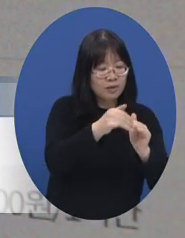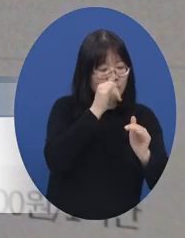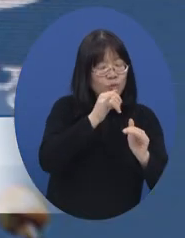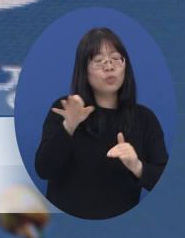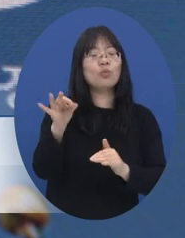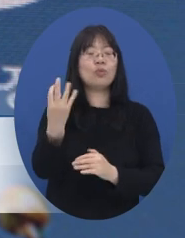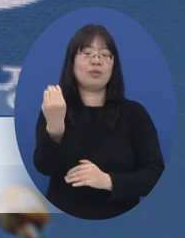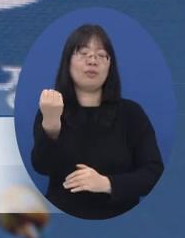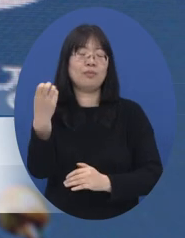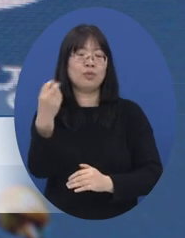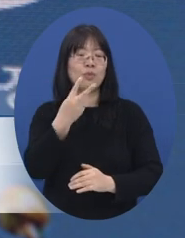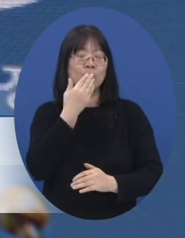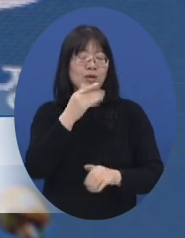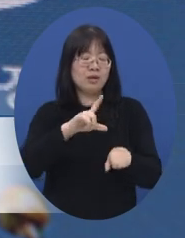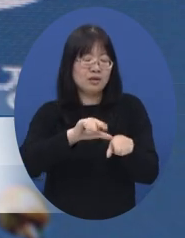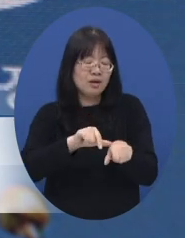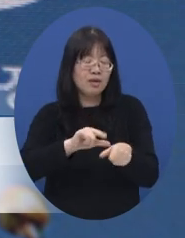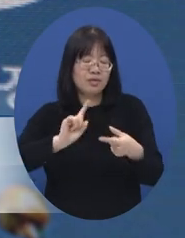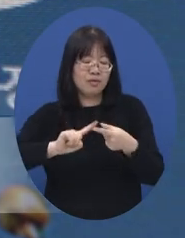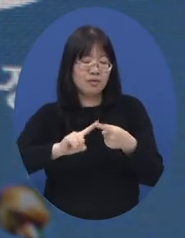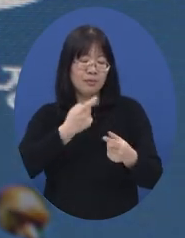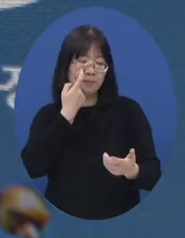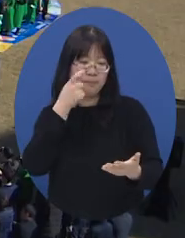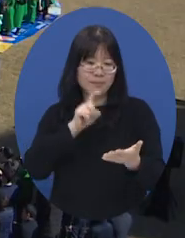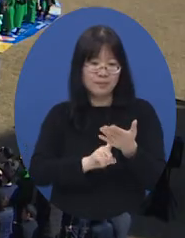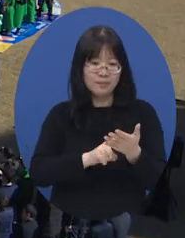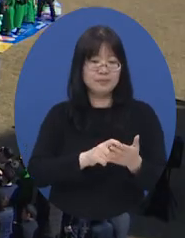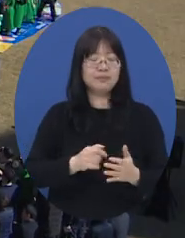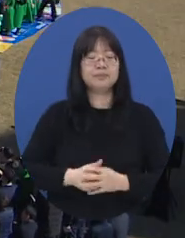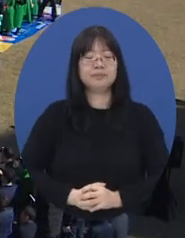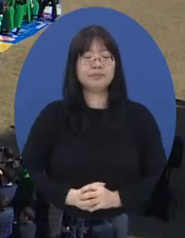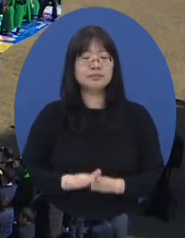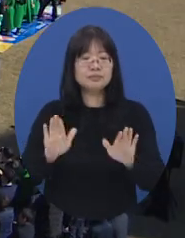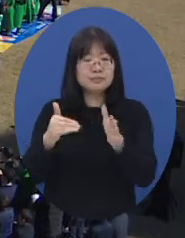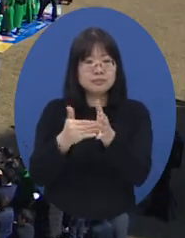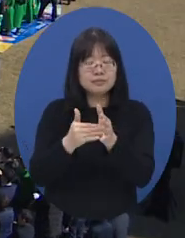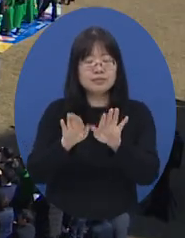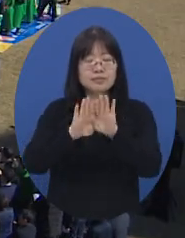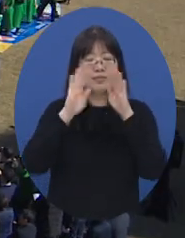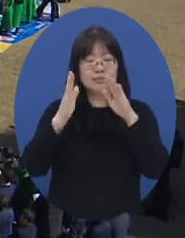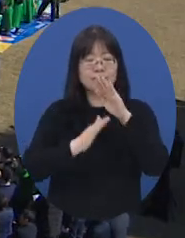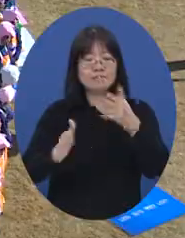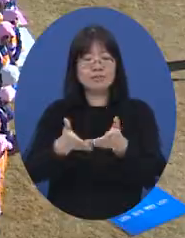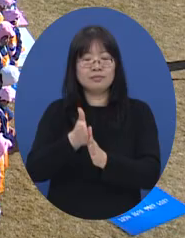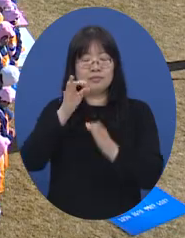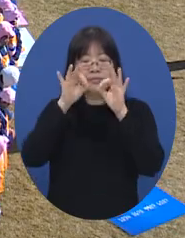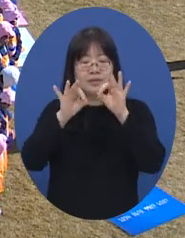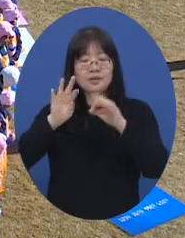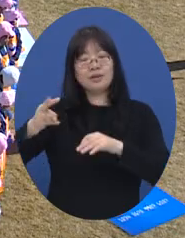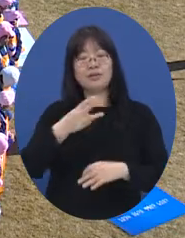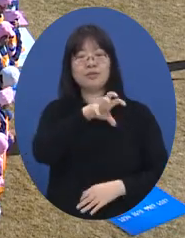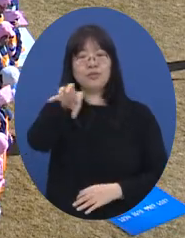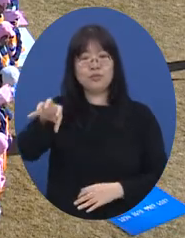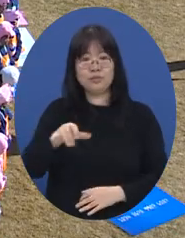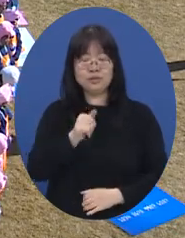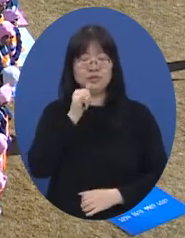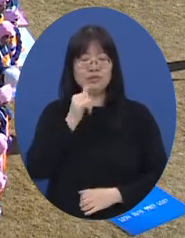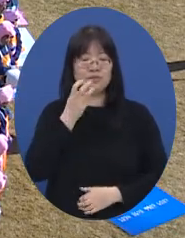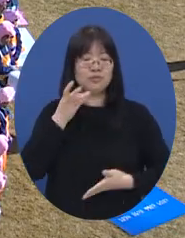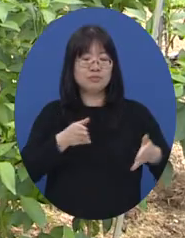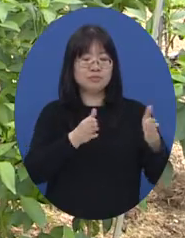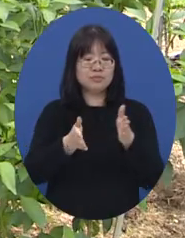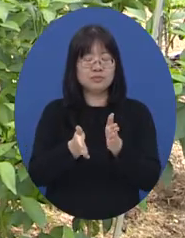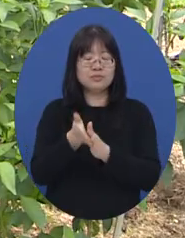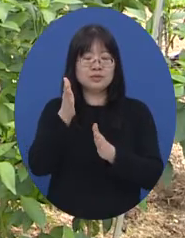하고 가능한 시간대가 어떤지를 알 수 있고요. 현재까지 개방한 공공시설은 300여 곳. 경기도는